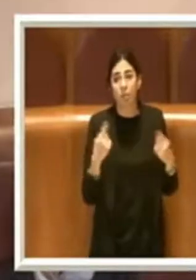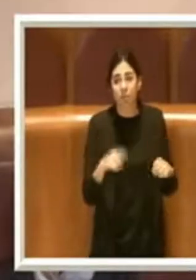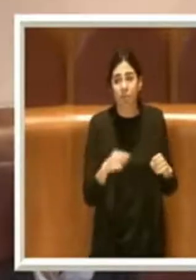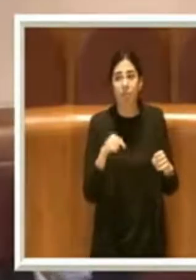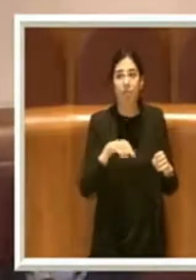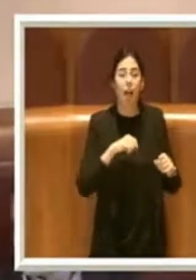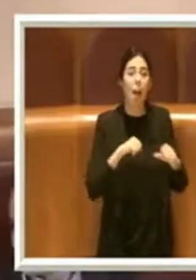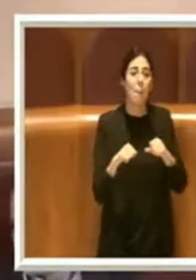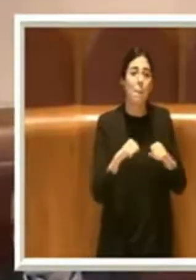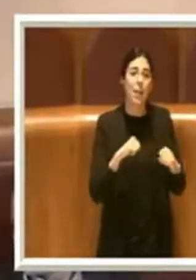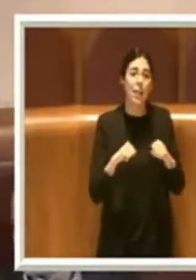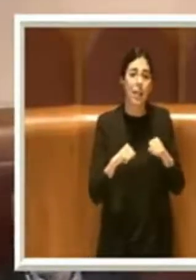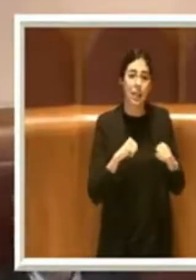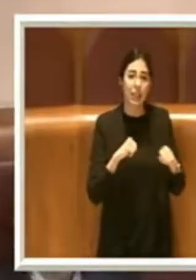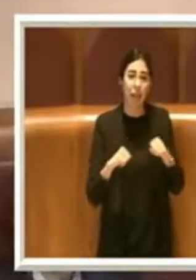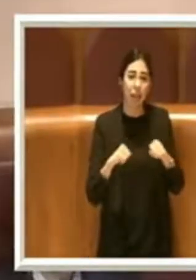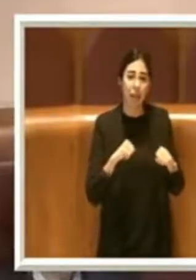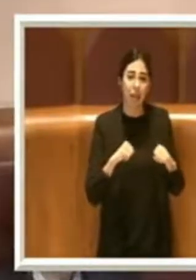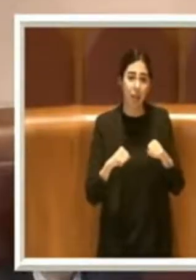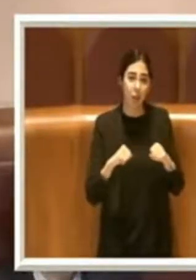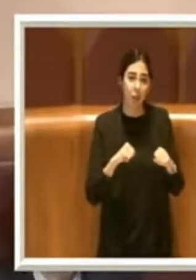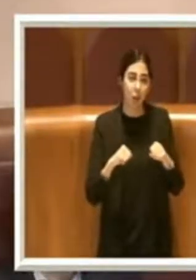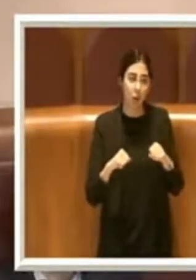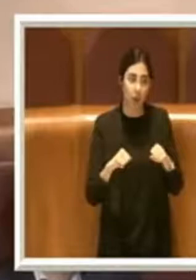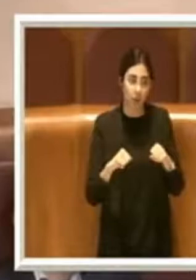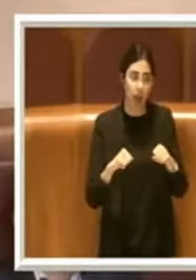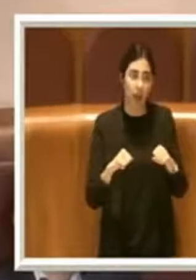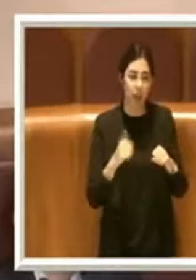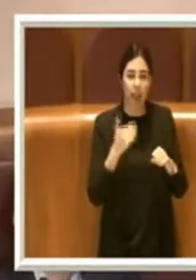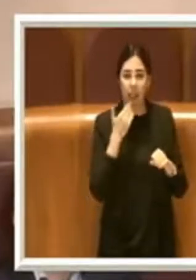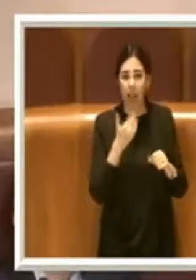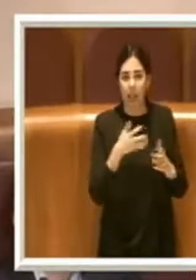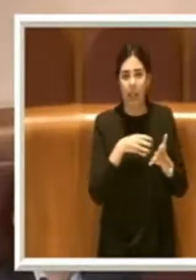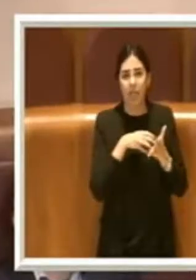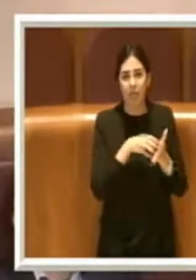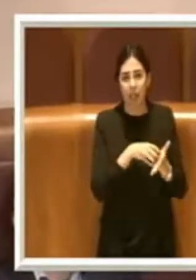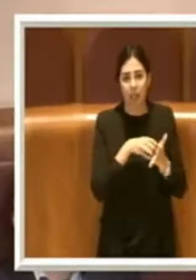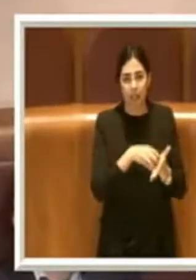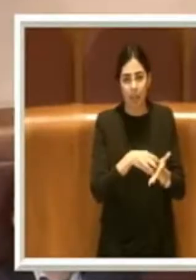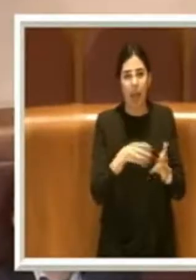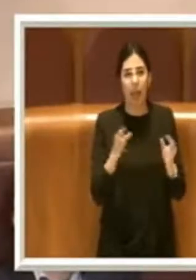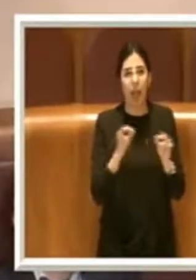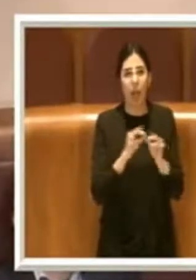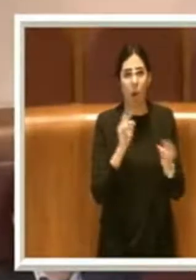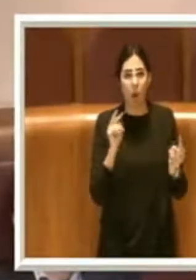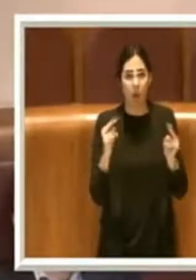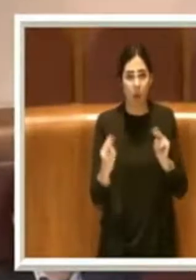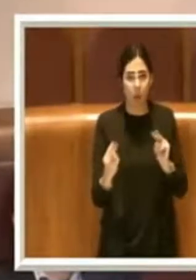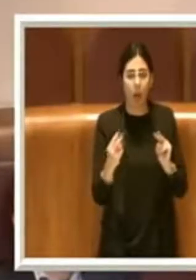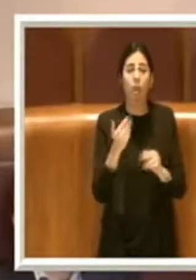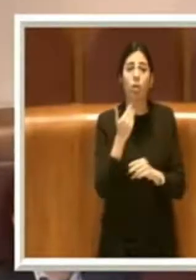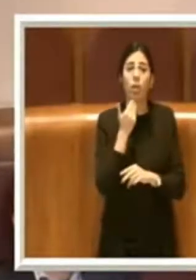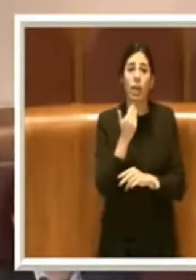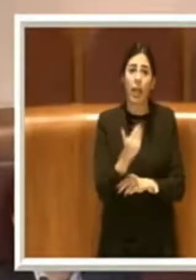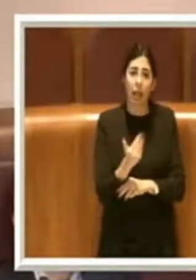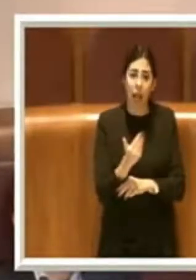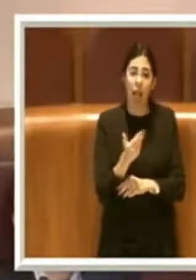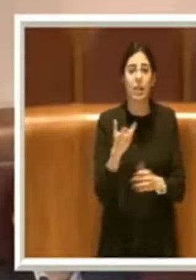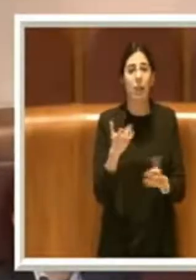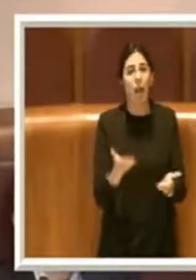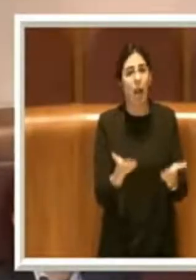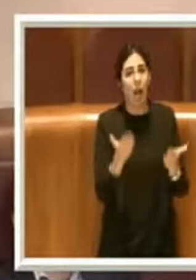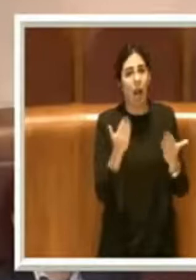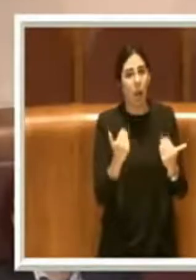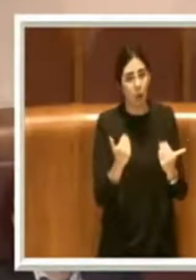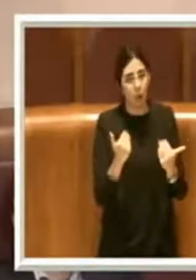amministrazione, con gli investimenti degli accordi quadro, con l'acquisto dei